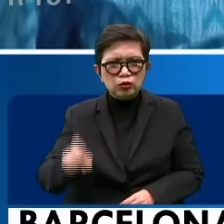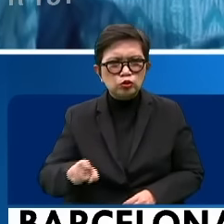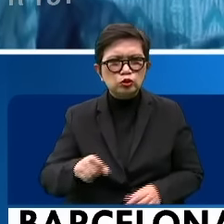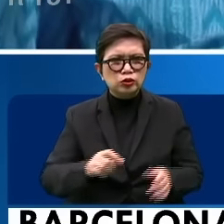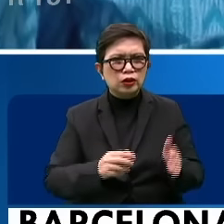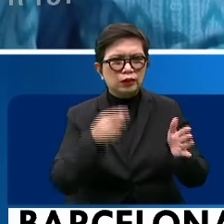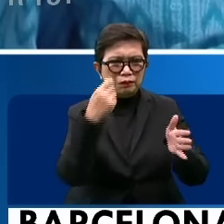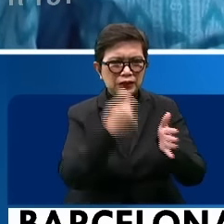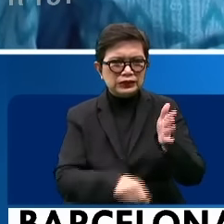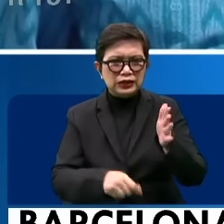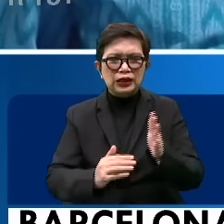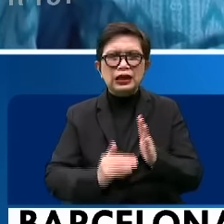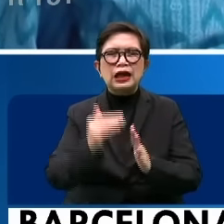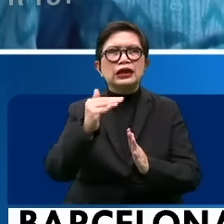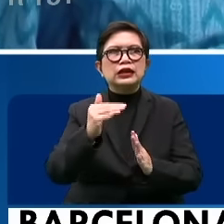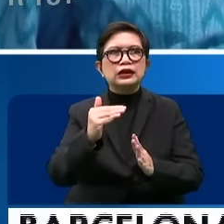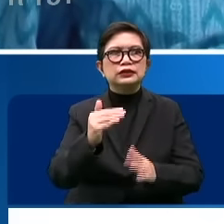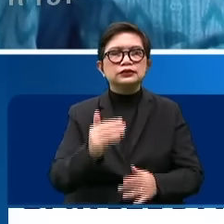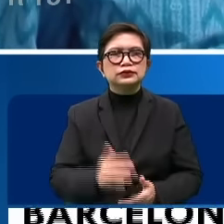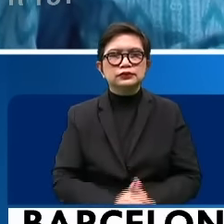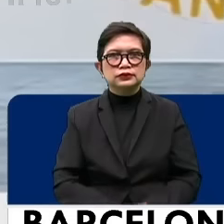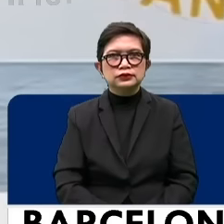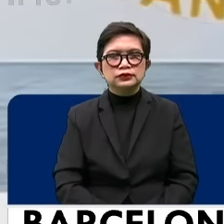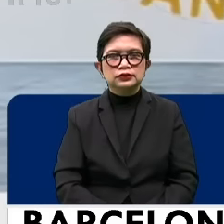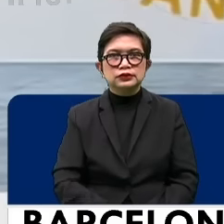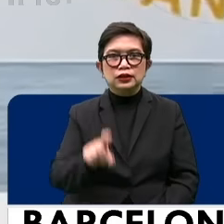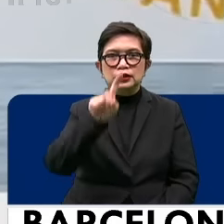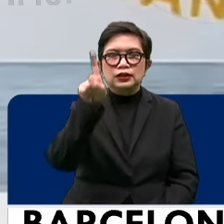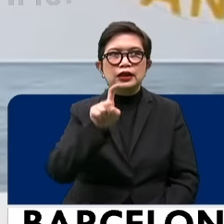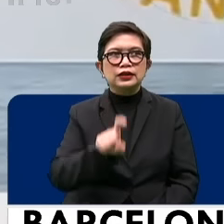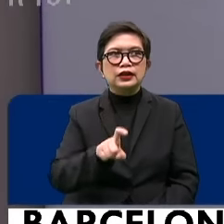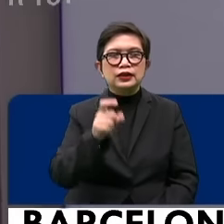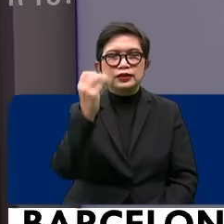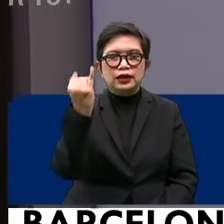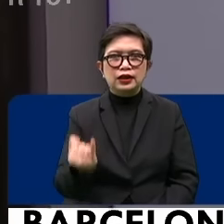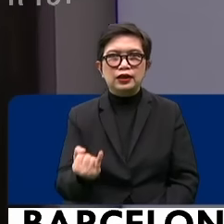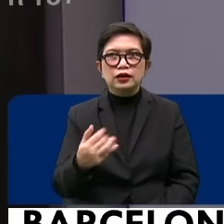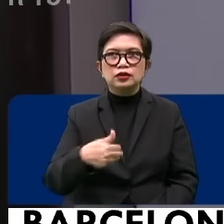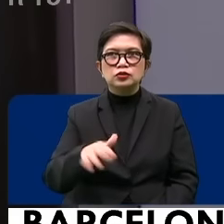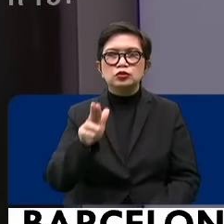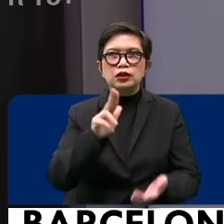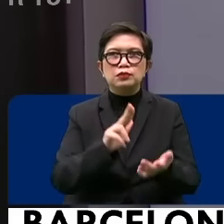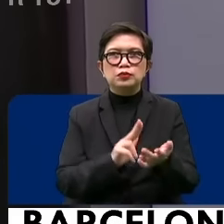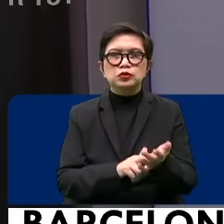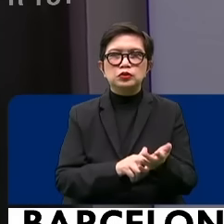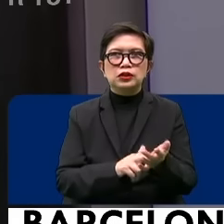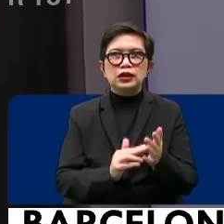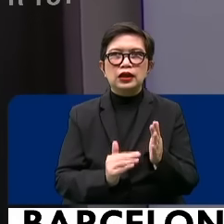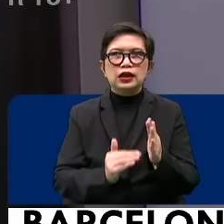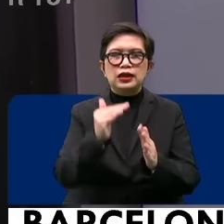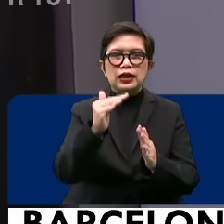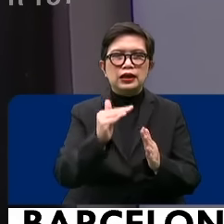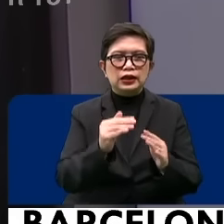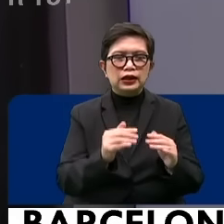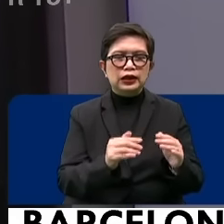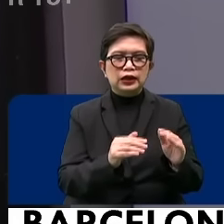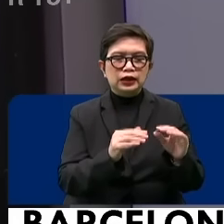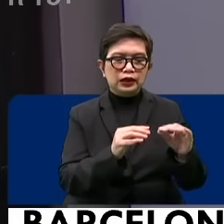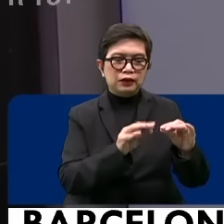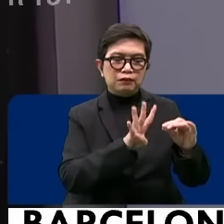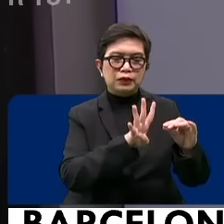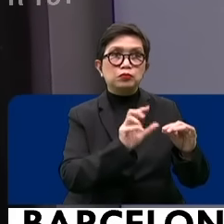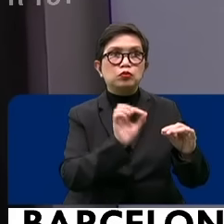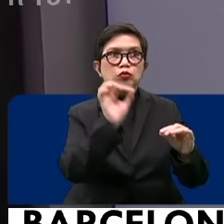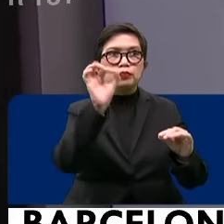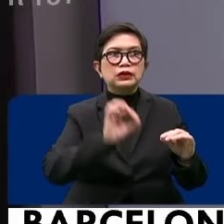pajak? Pak Maulana, ini pertanyaan terakhir. Kan sudah diputus Pak, naik jadi minimal 40%.